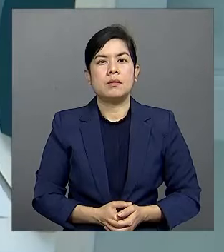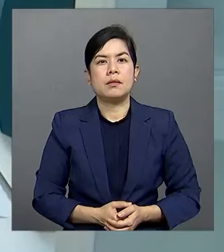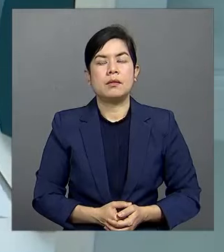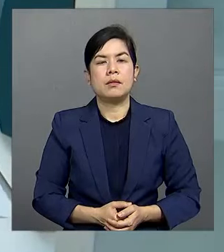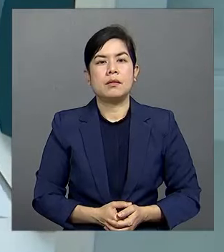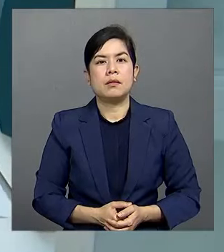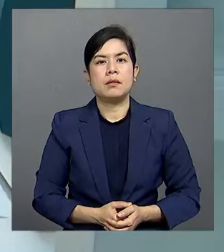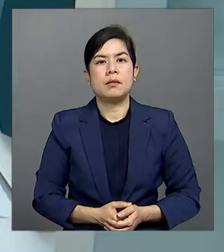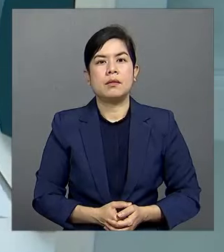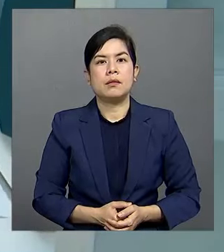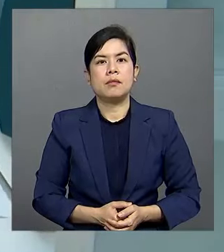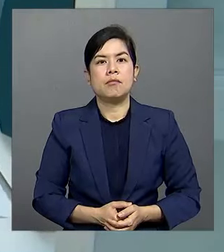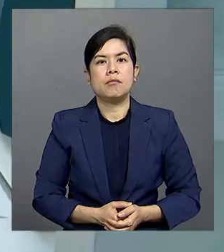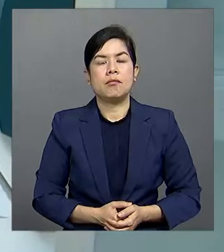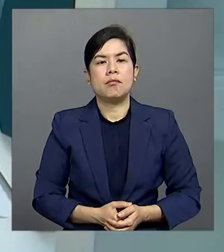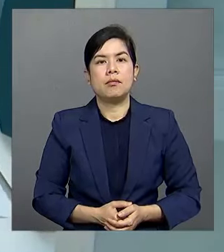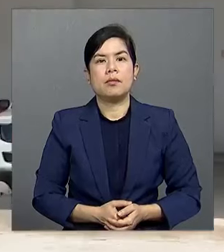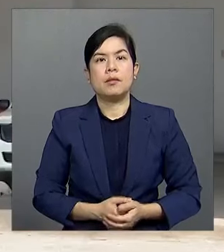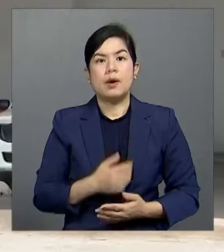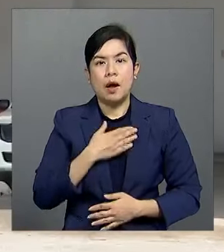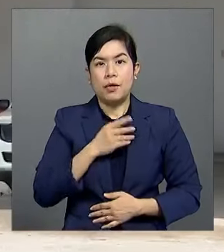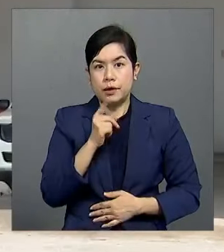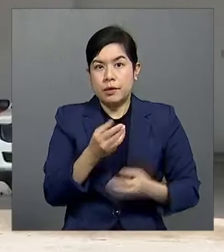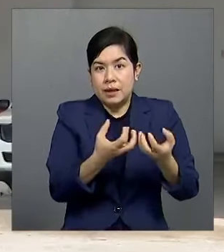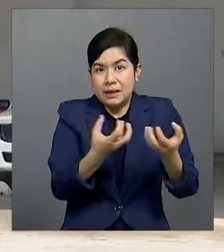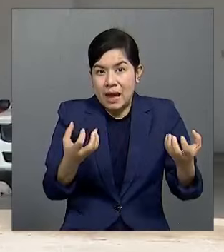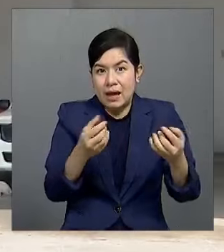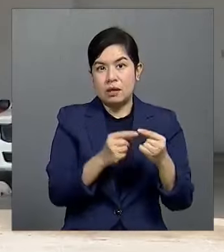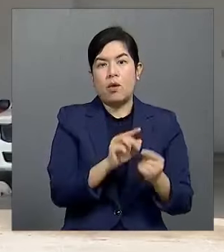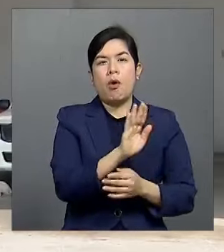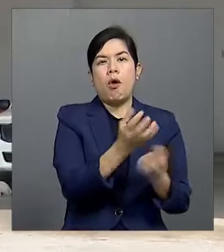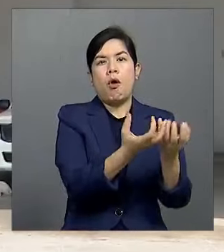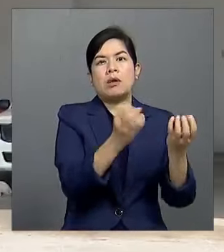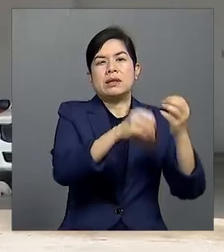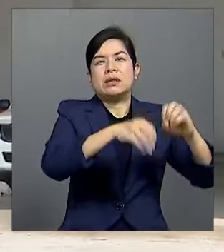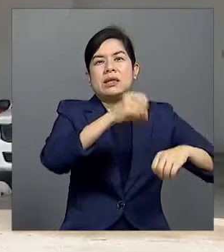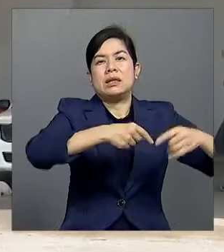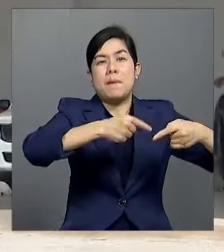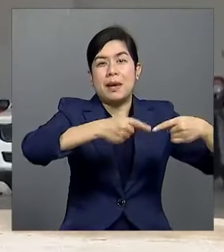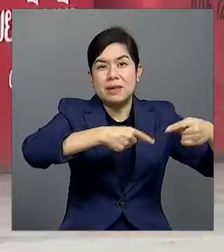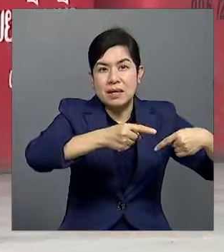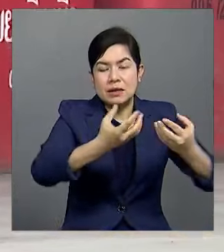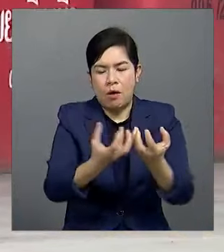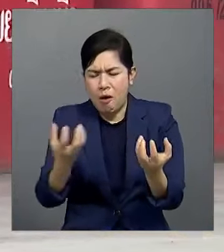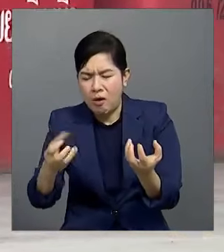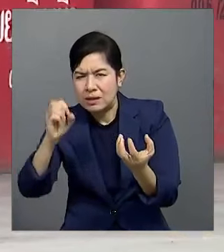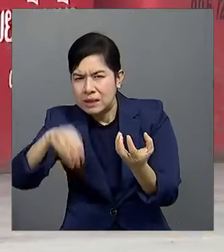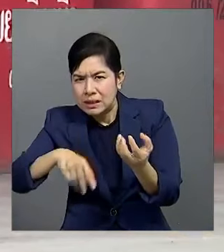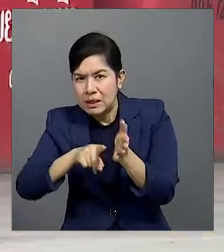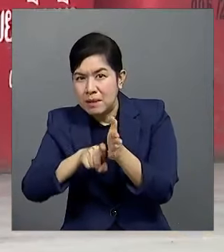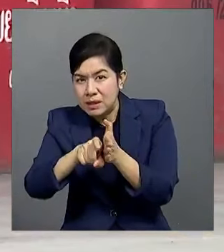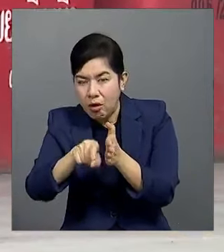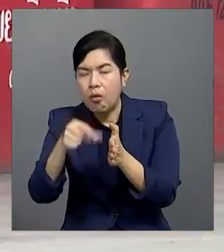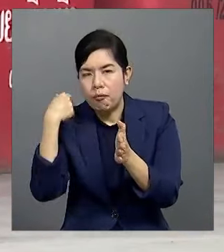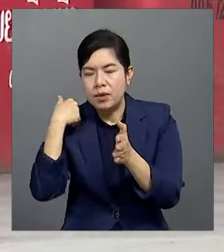เราต้องแยกระหว่างขยะพลาสติกกับขยะติดเชื้อซึ่งขยะติดเชื้อตอนแรกๆประเทศเราก็มีปัญหาโดยเฉพาะหน้าก